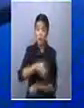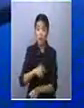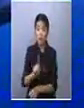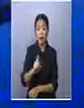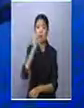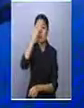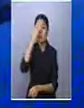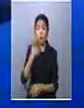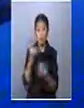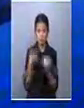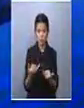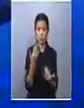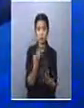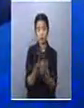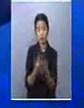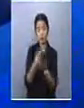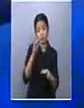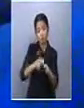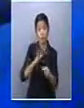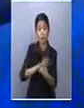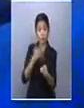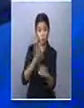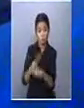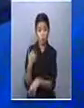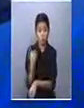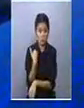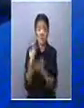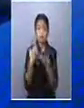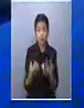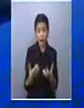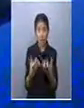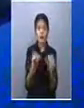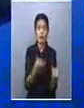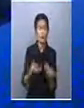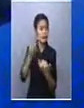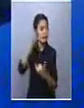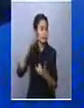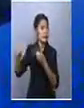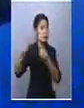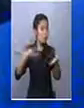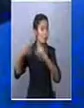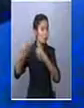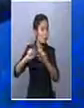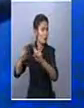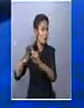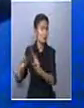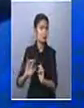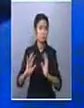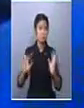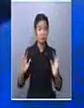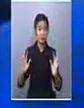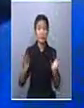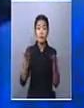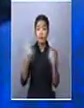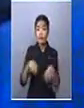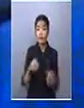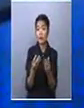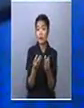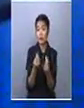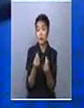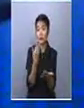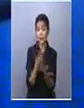บันนี้ถือว่าขาดสภาพคล่องค่อนข้างจะหนักเลยทีเดียวค่ะแล้วก็ยังมีความคิดเห็นที่ส่งออกมาอีกหลากหลายความคิดเห็นเลยทีเดียวนะคะส่วนตัวเลขเศรษฐกิจใน